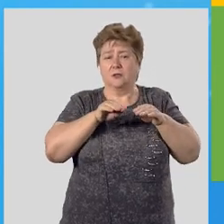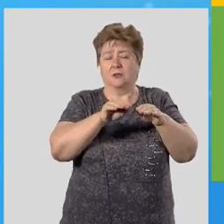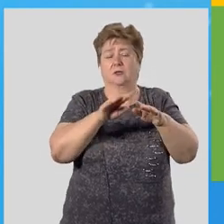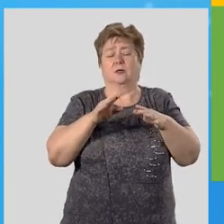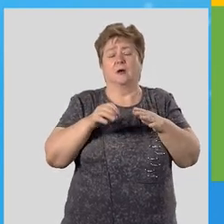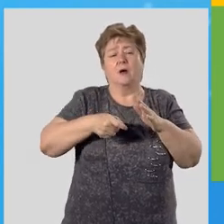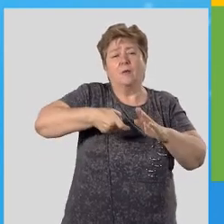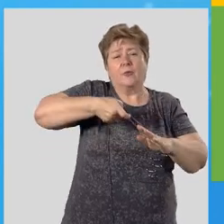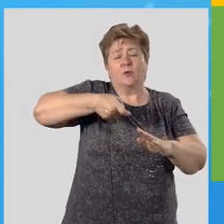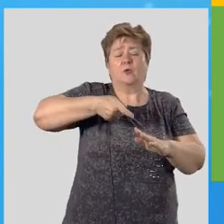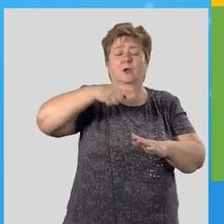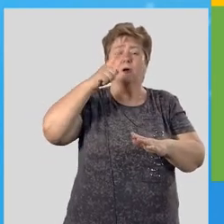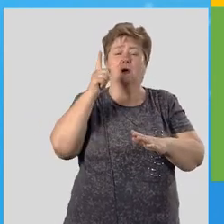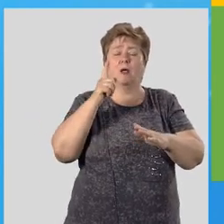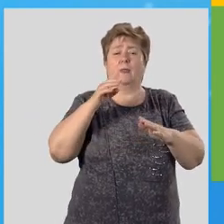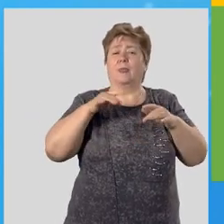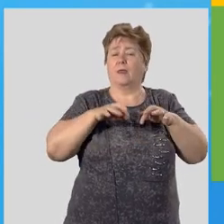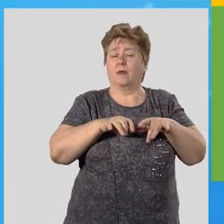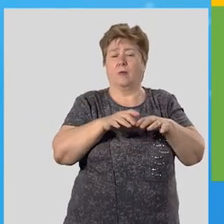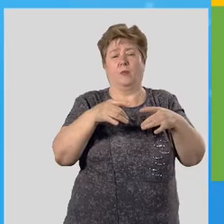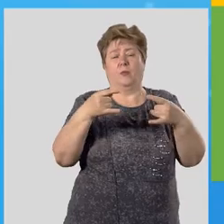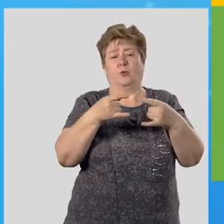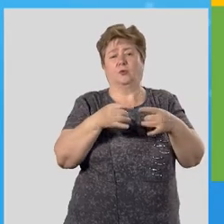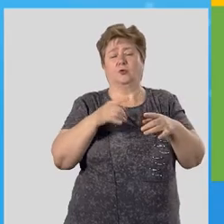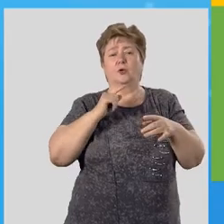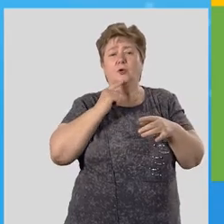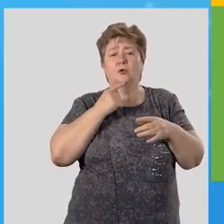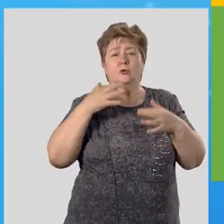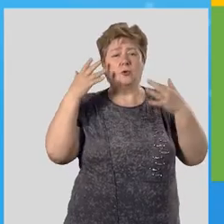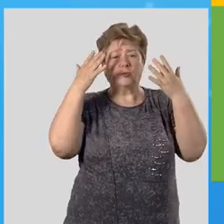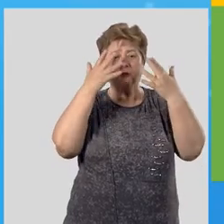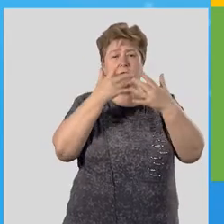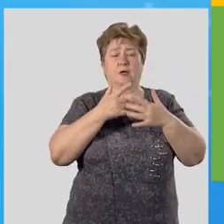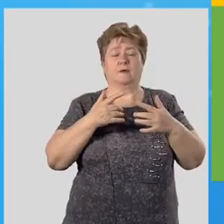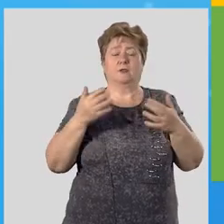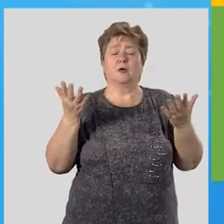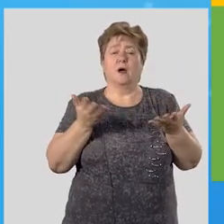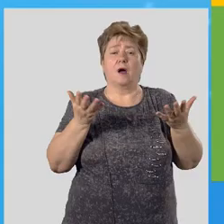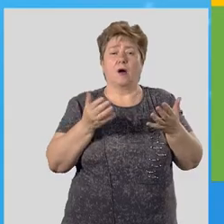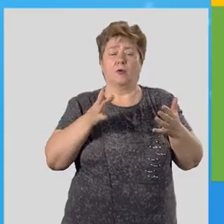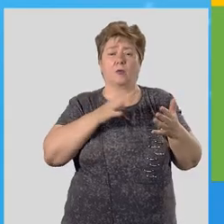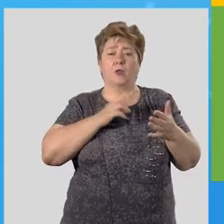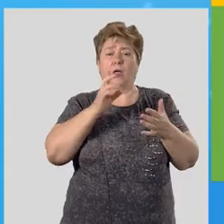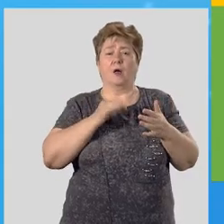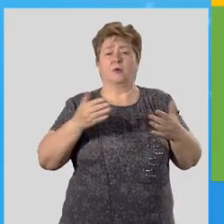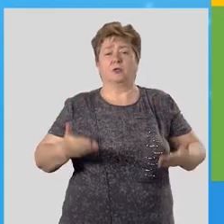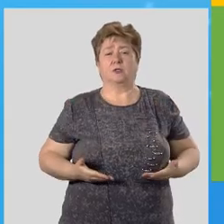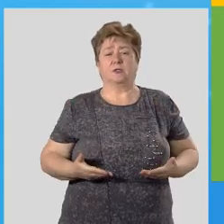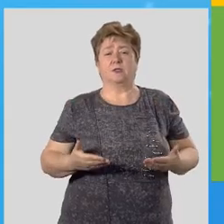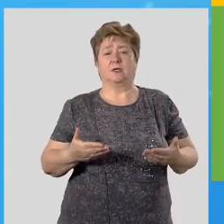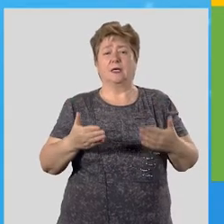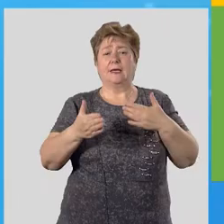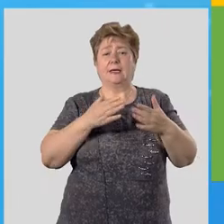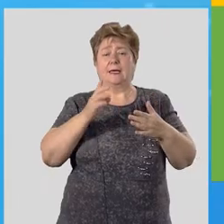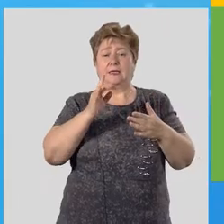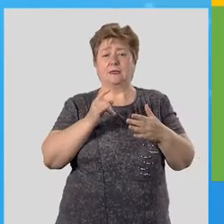ни подъемный кран, ни компьютер. Трудно даже представить, какой бы была наша